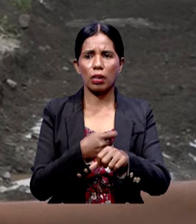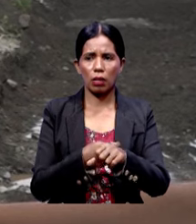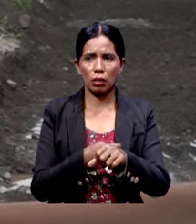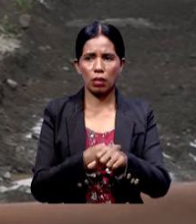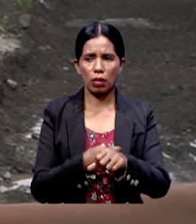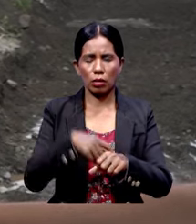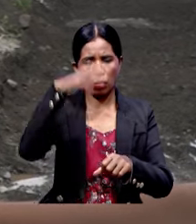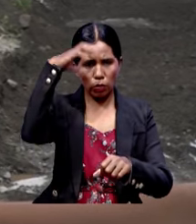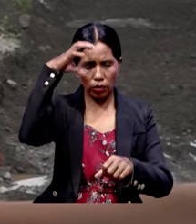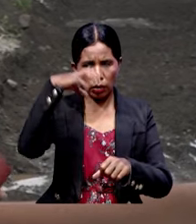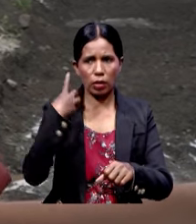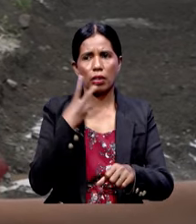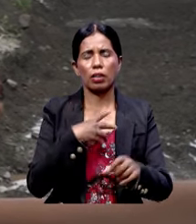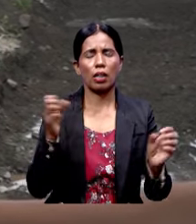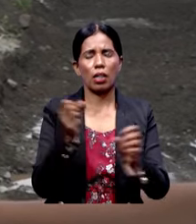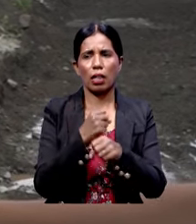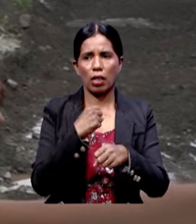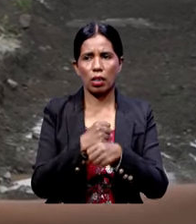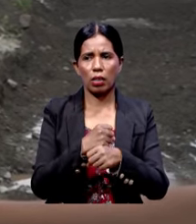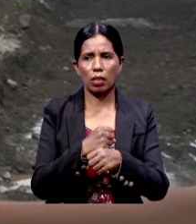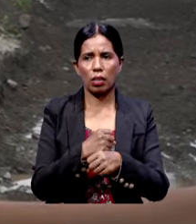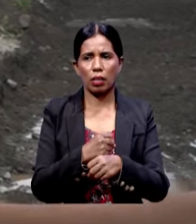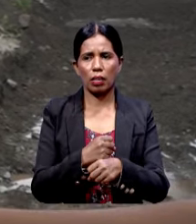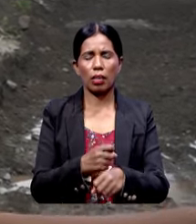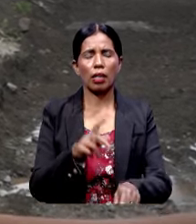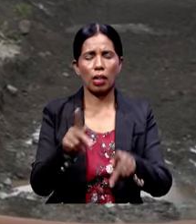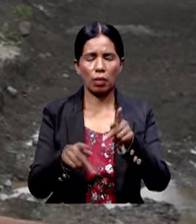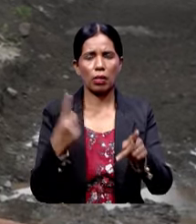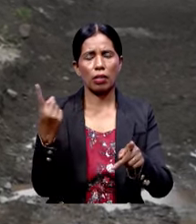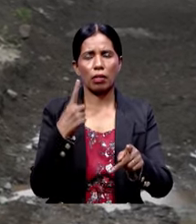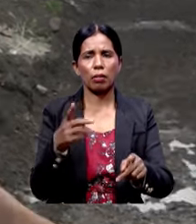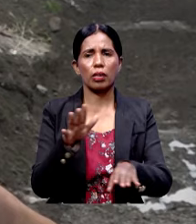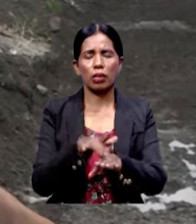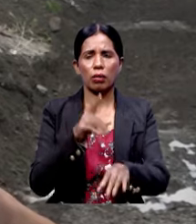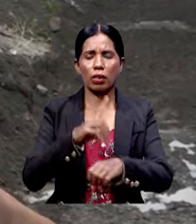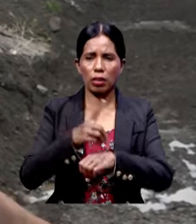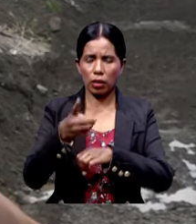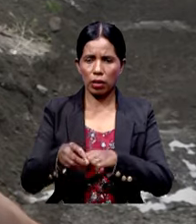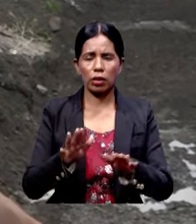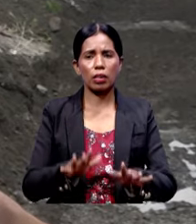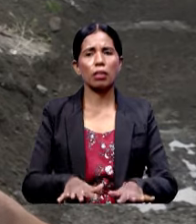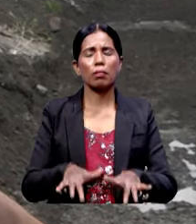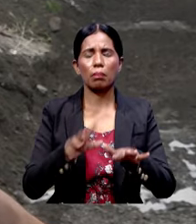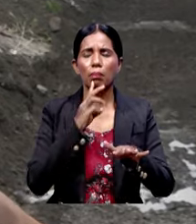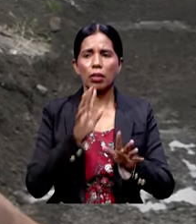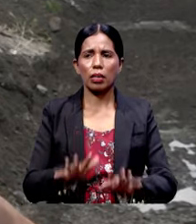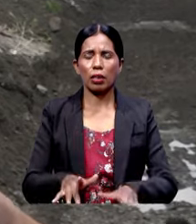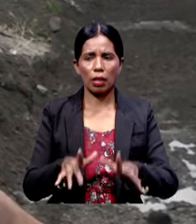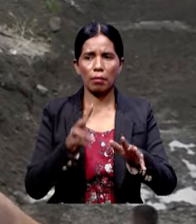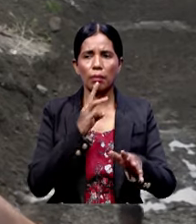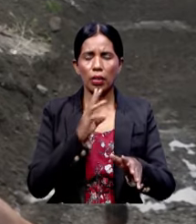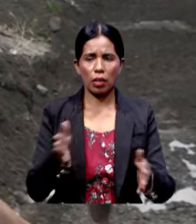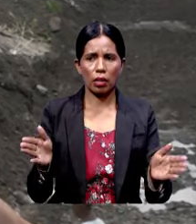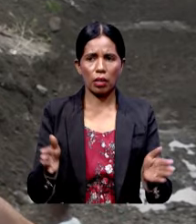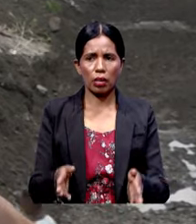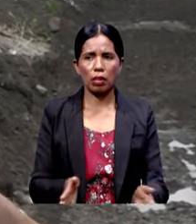rai udah ne mak kita lah halu buat tidak ne komandan tetap apa tetap inovasi. Depois bedala ne lalos bedala